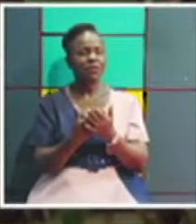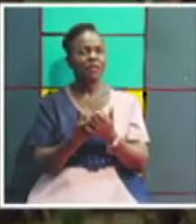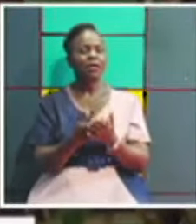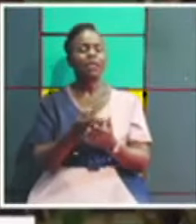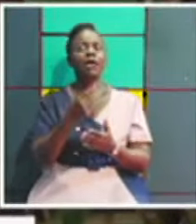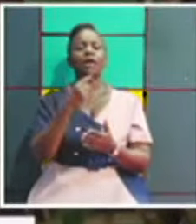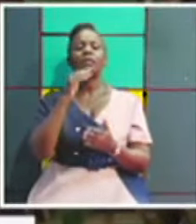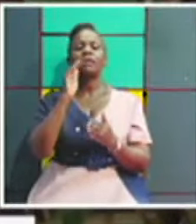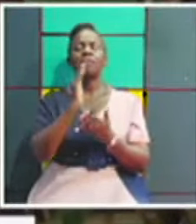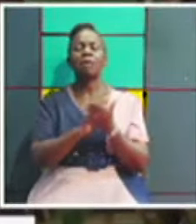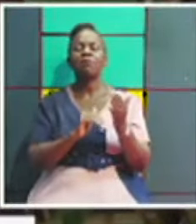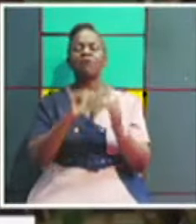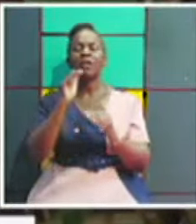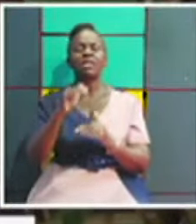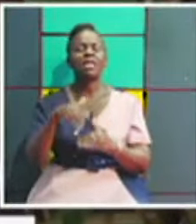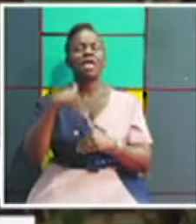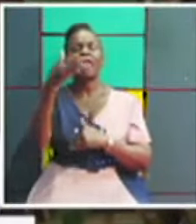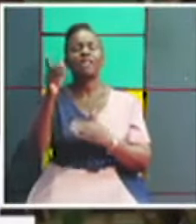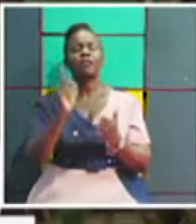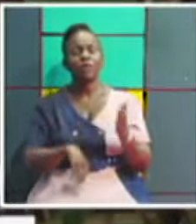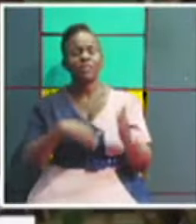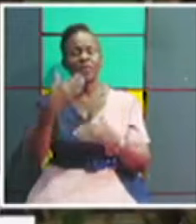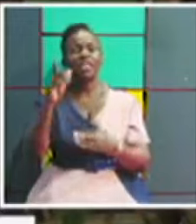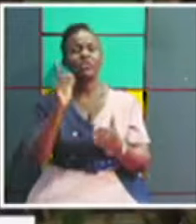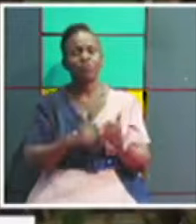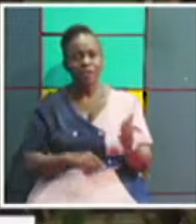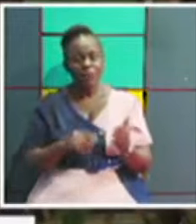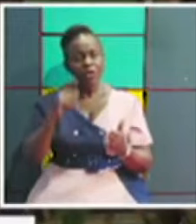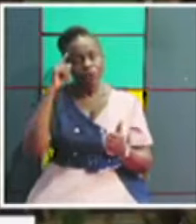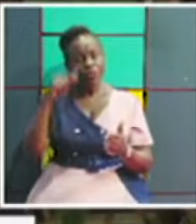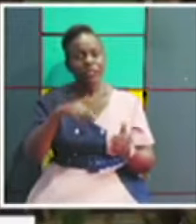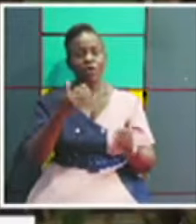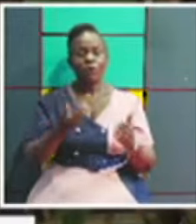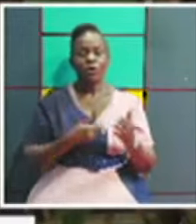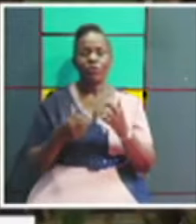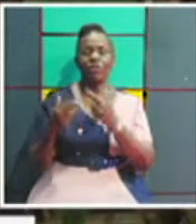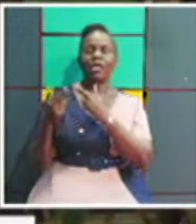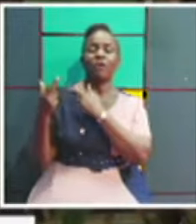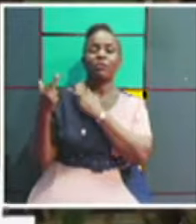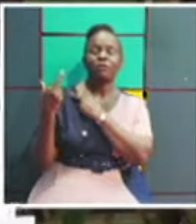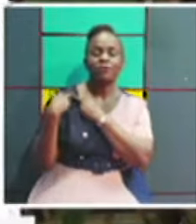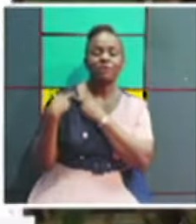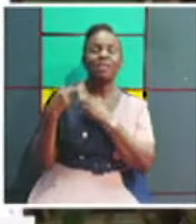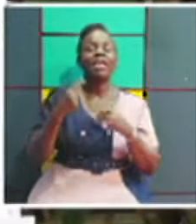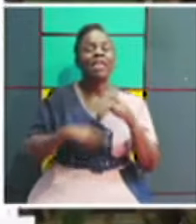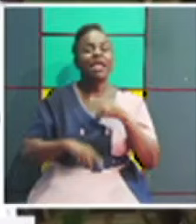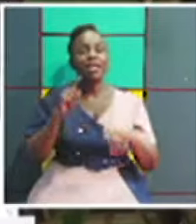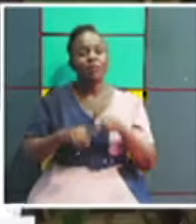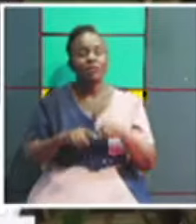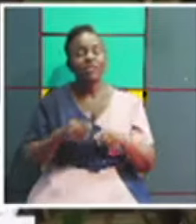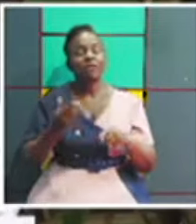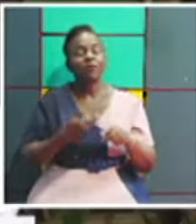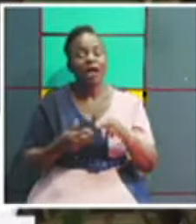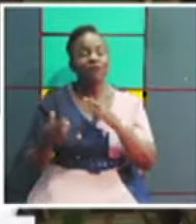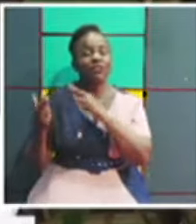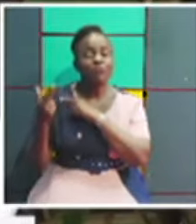kaki? Balowooza nti omulimu gwaffe ffeka abali mu by'obufuzi ffe tulina kununula nsi.